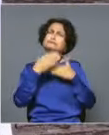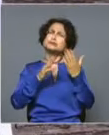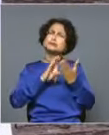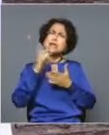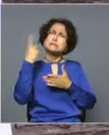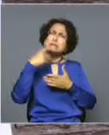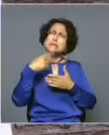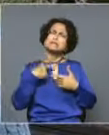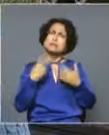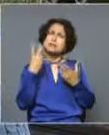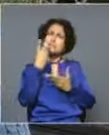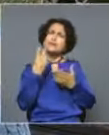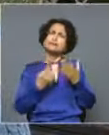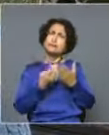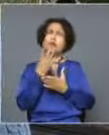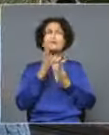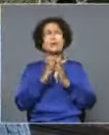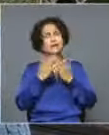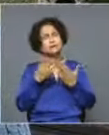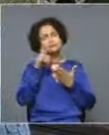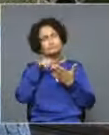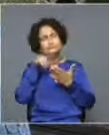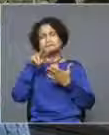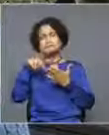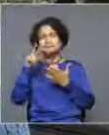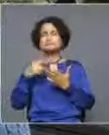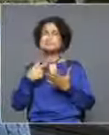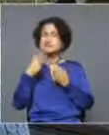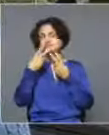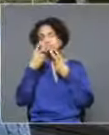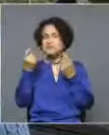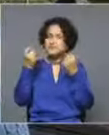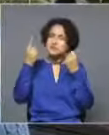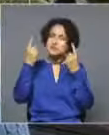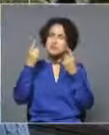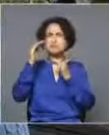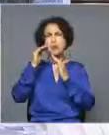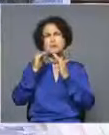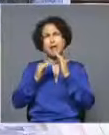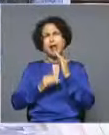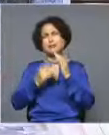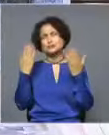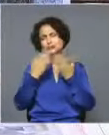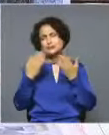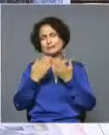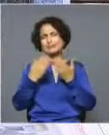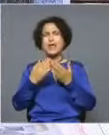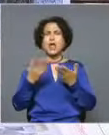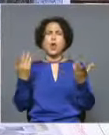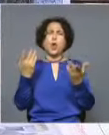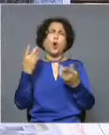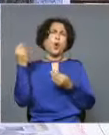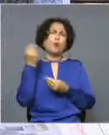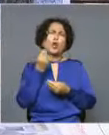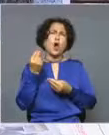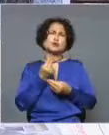Аз имам впечатление, че по-малко се чете художествената литература. Информацията идва